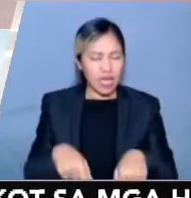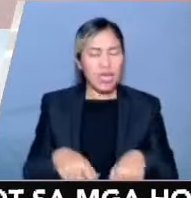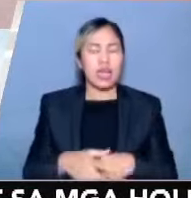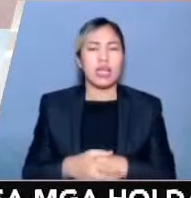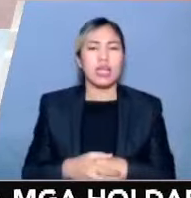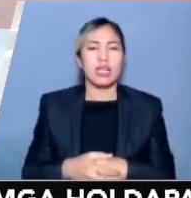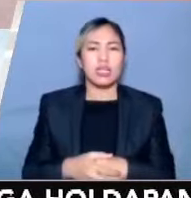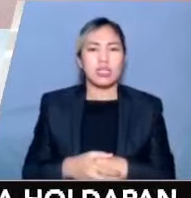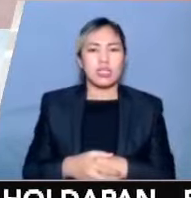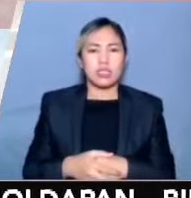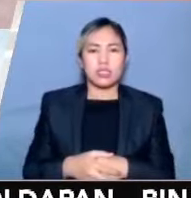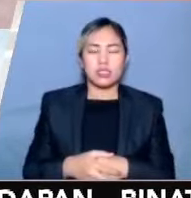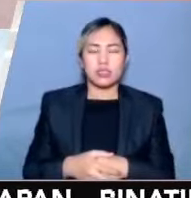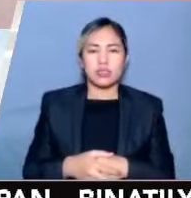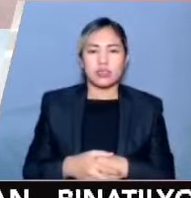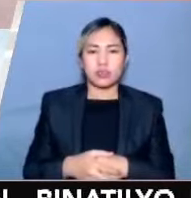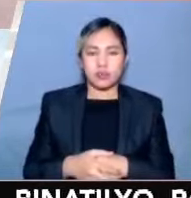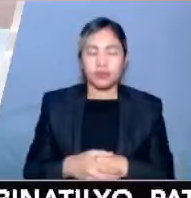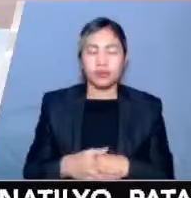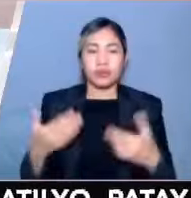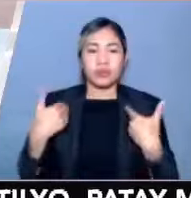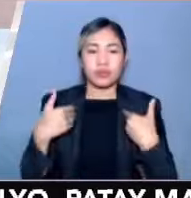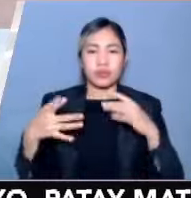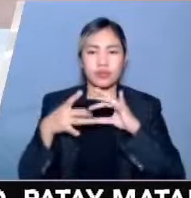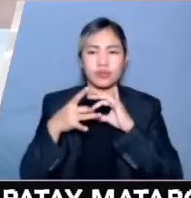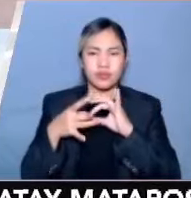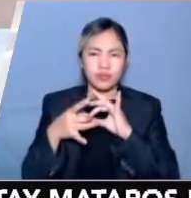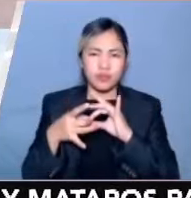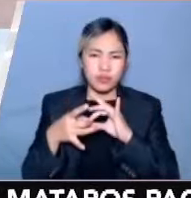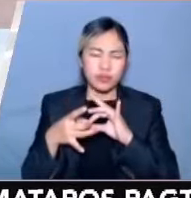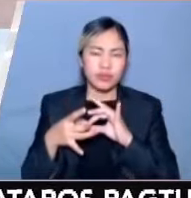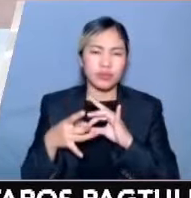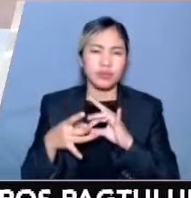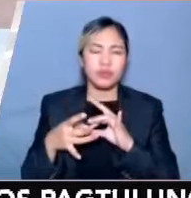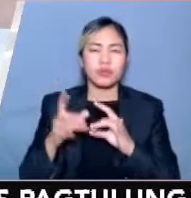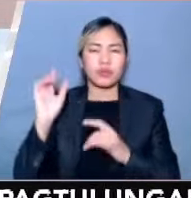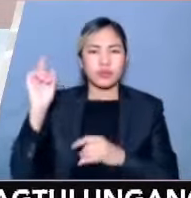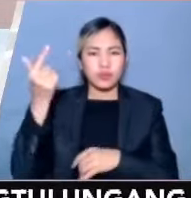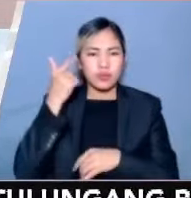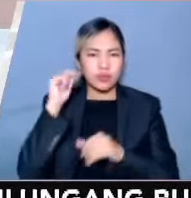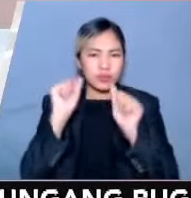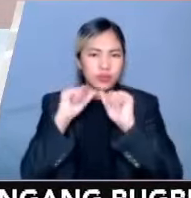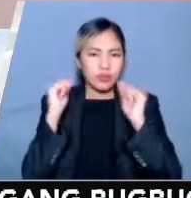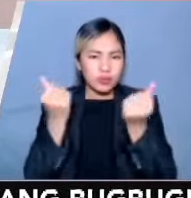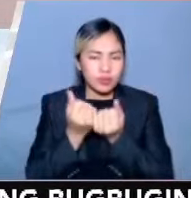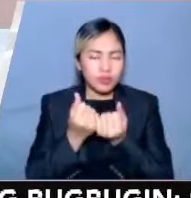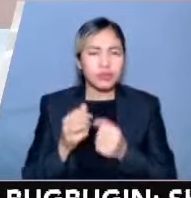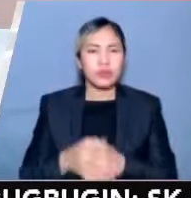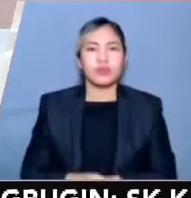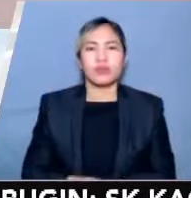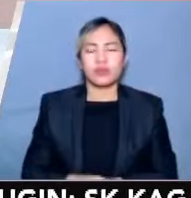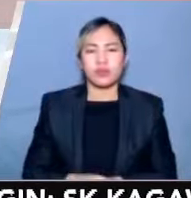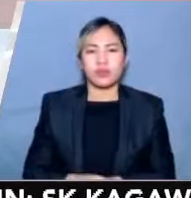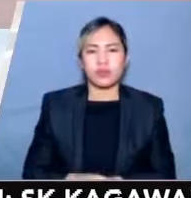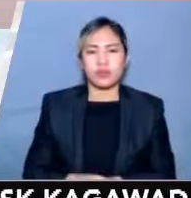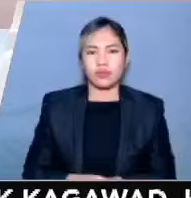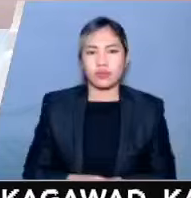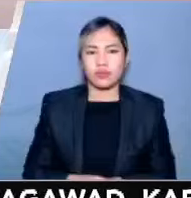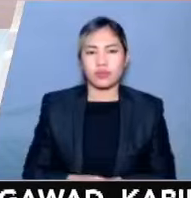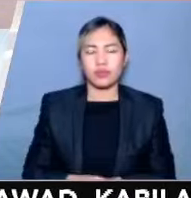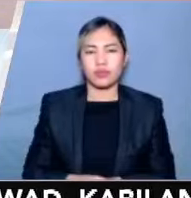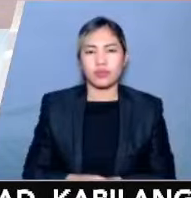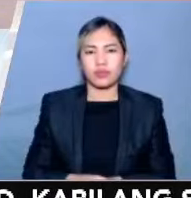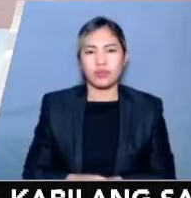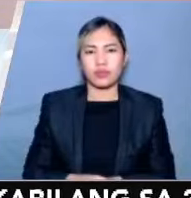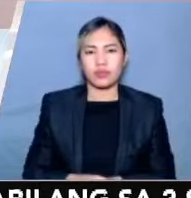Meron po kaming coordination at dun sa mga government agencies like yung police, yung lokal na pamahalaan, para po ma-prioritize doon